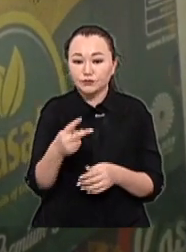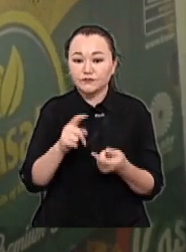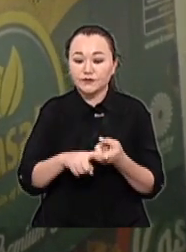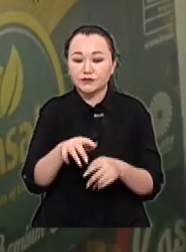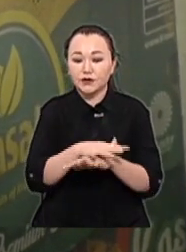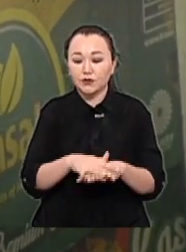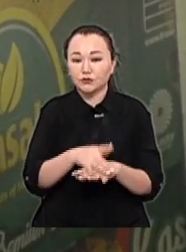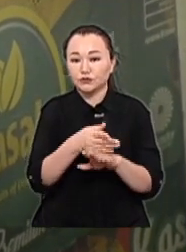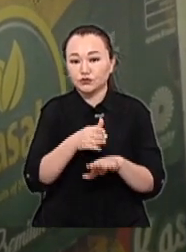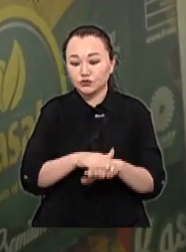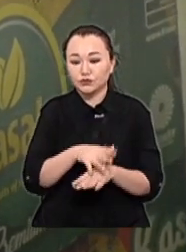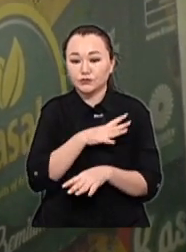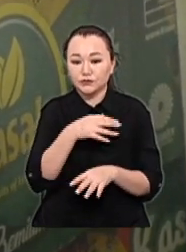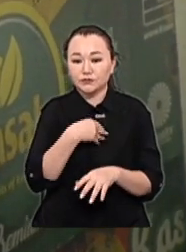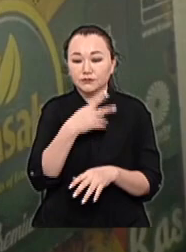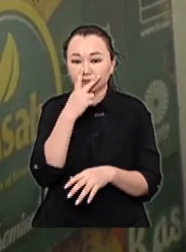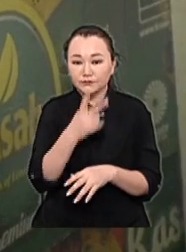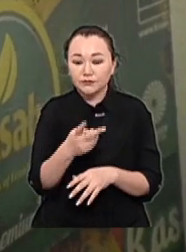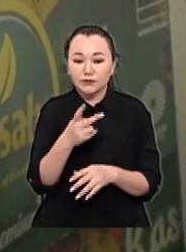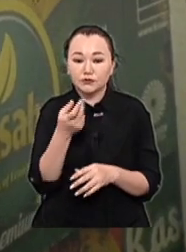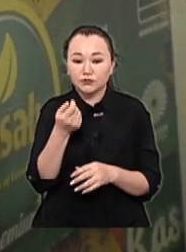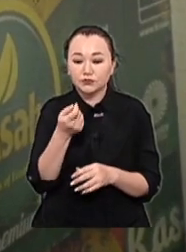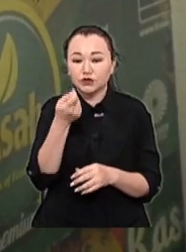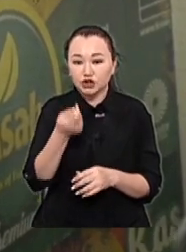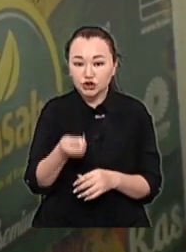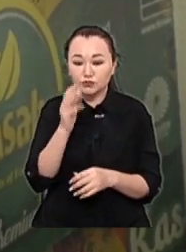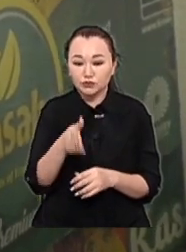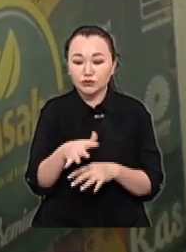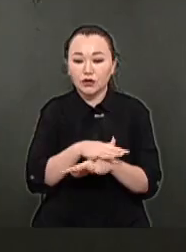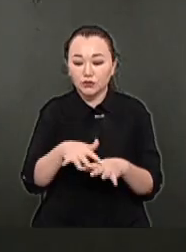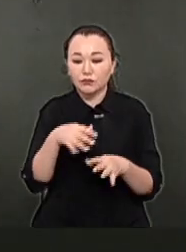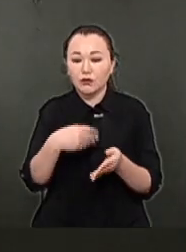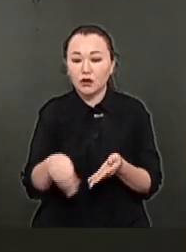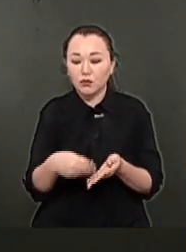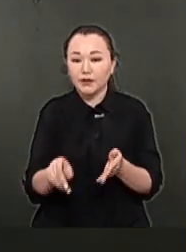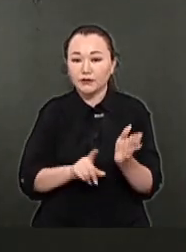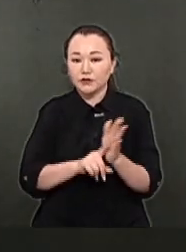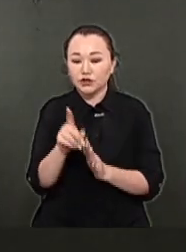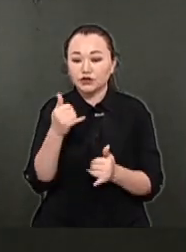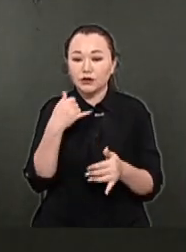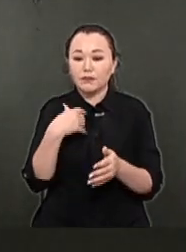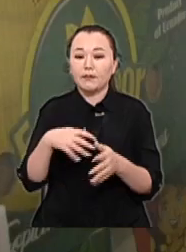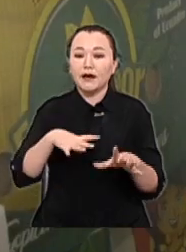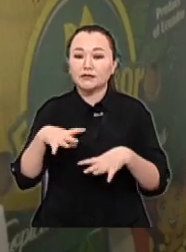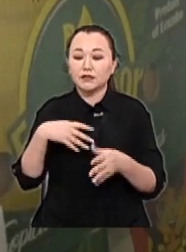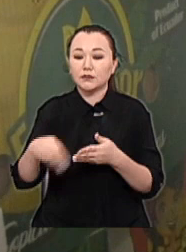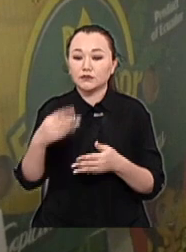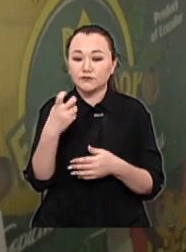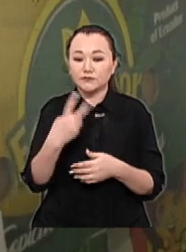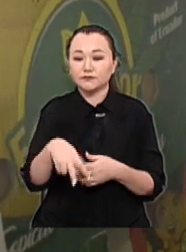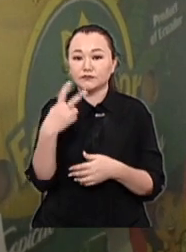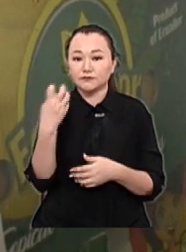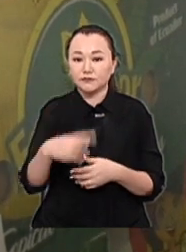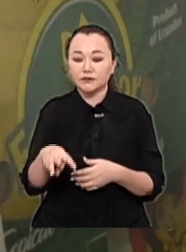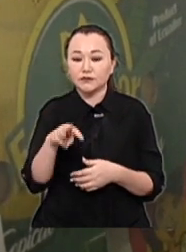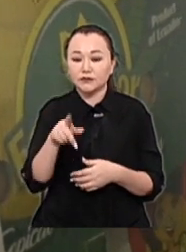халыққа қиын болды деп. Өйткені кішкене арзан болса, халық та алады. Қазір біз базардан 220-230